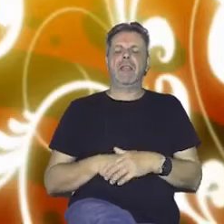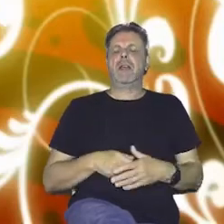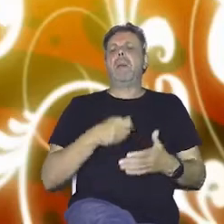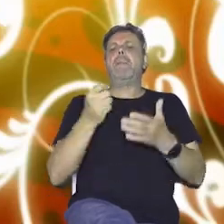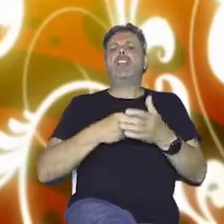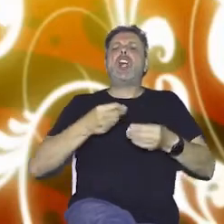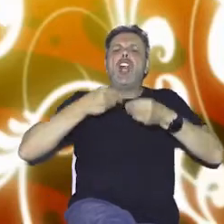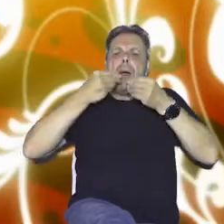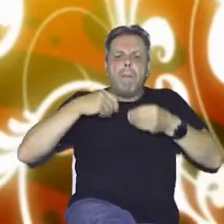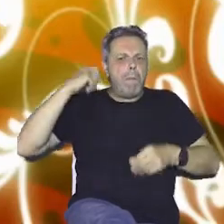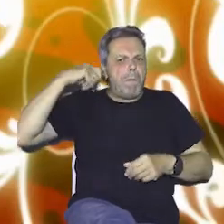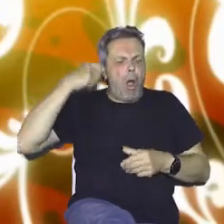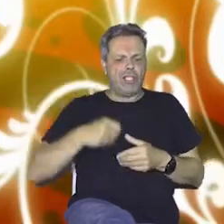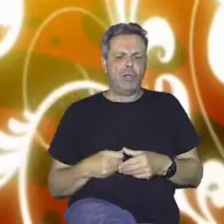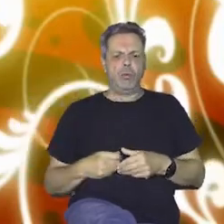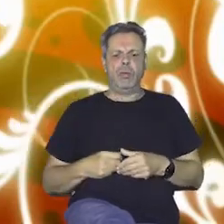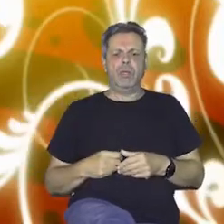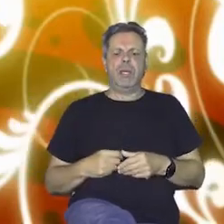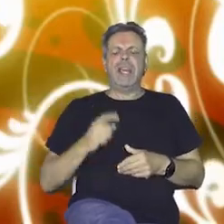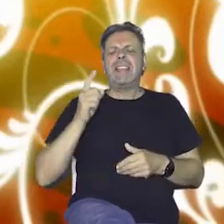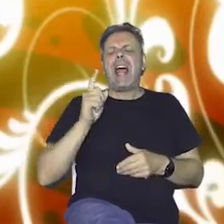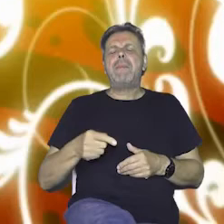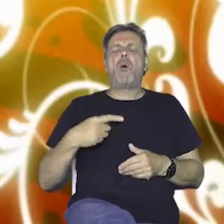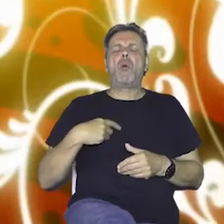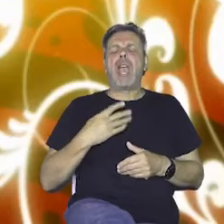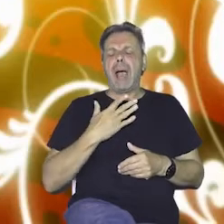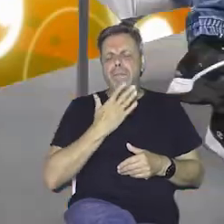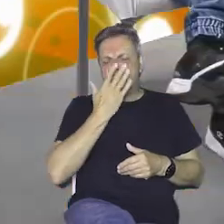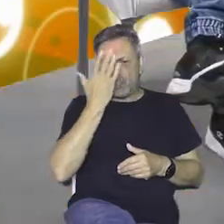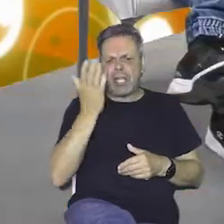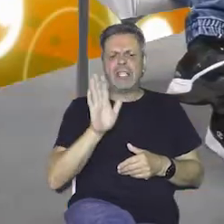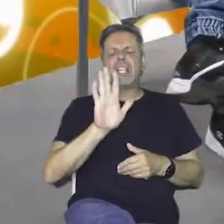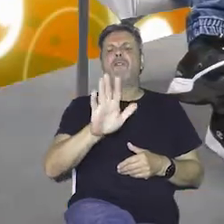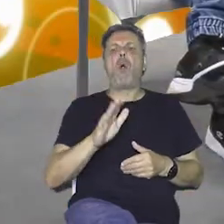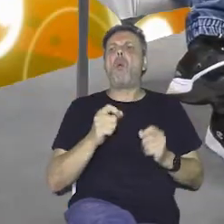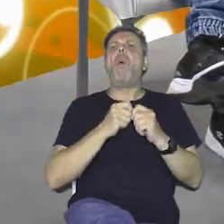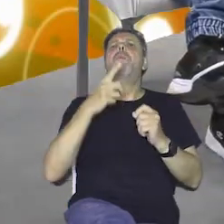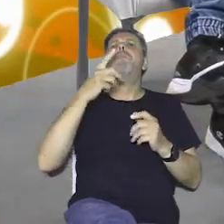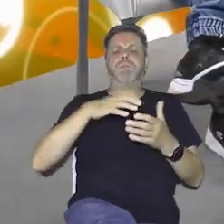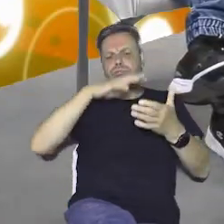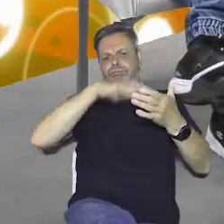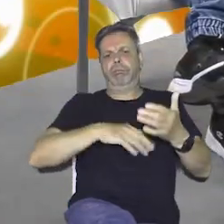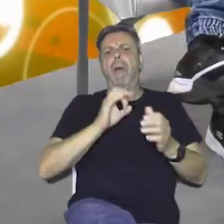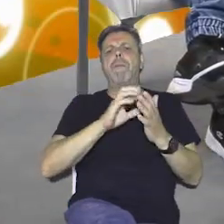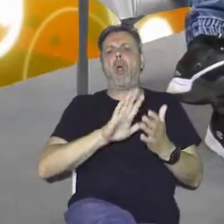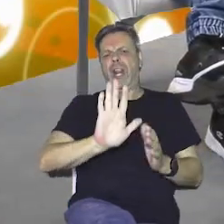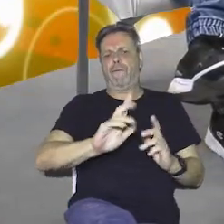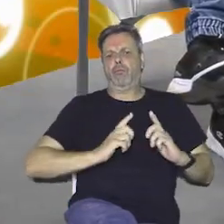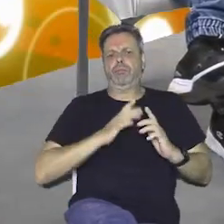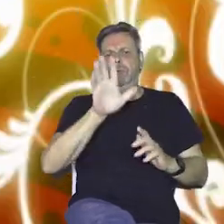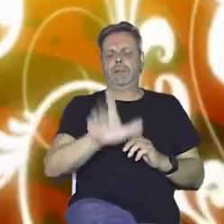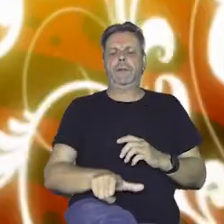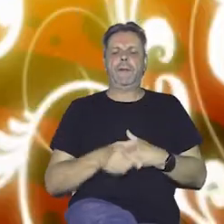pišeš, i smijem li ja najprije pročitati kratku tvoju biografiju, za da ja ne bi baljezgala? Izvoli,